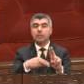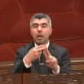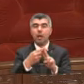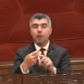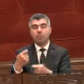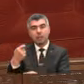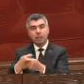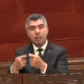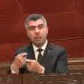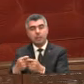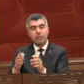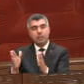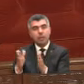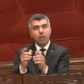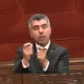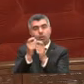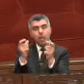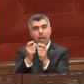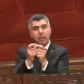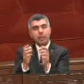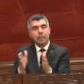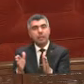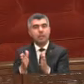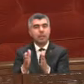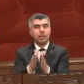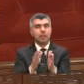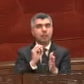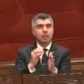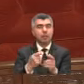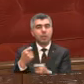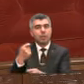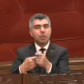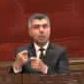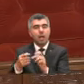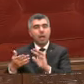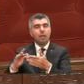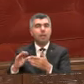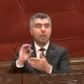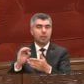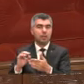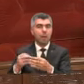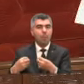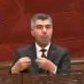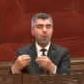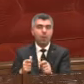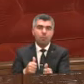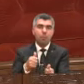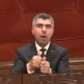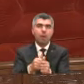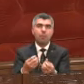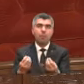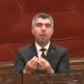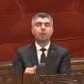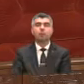التجار الصغار فاش نقول الشركات الناشئة. عدد منهم تيديروا التجاره الالكترونيه وحنا حقنا نواكبوهم، هذا كان السؤال